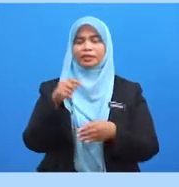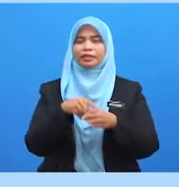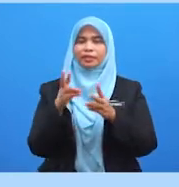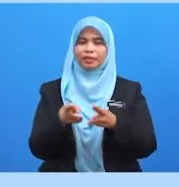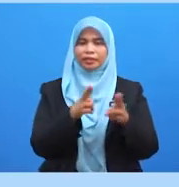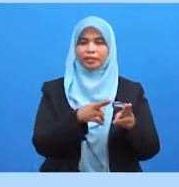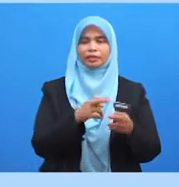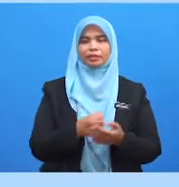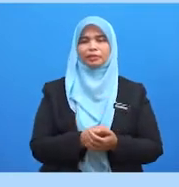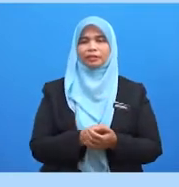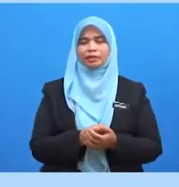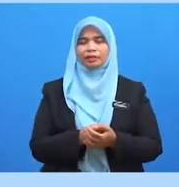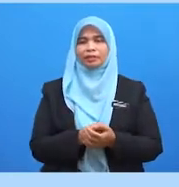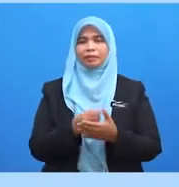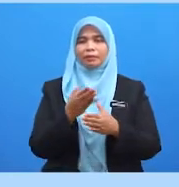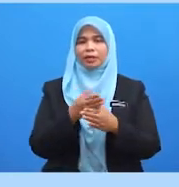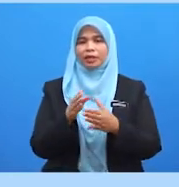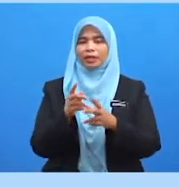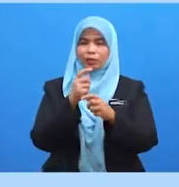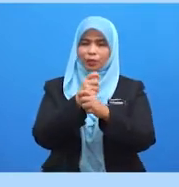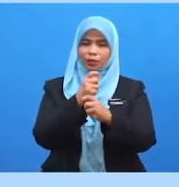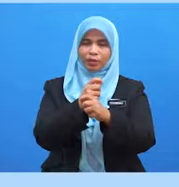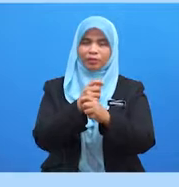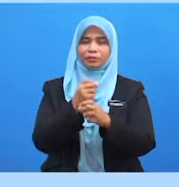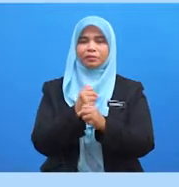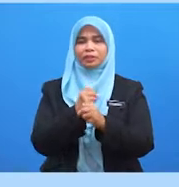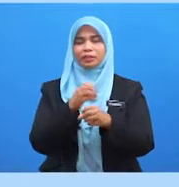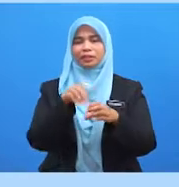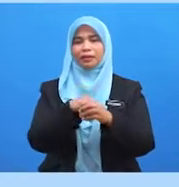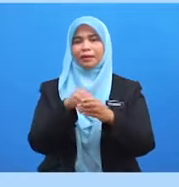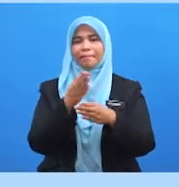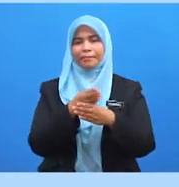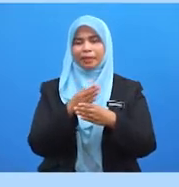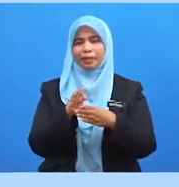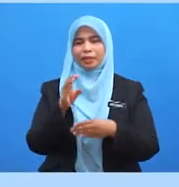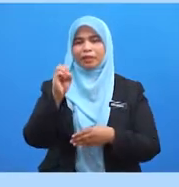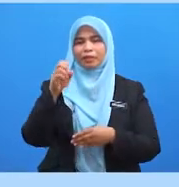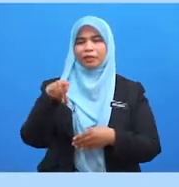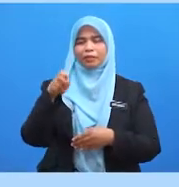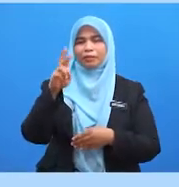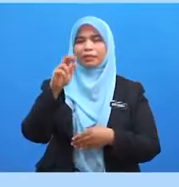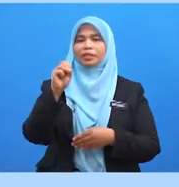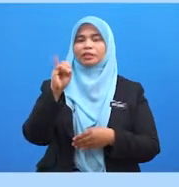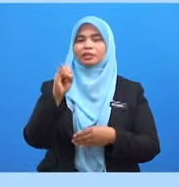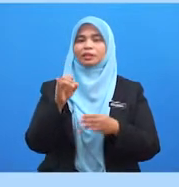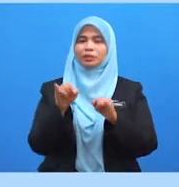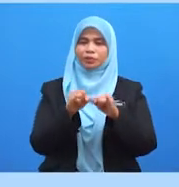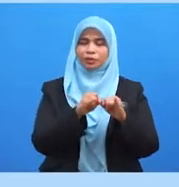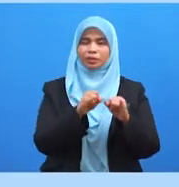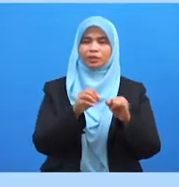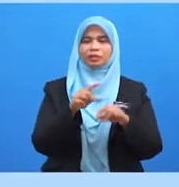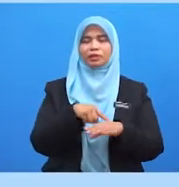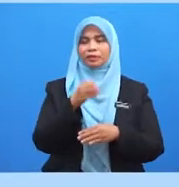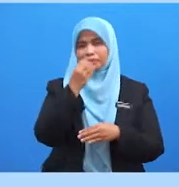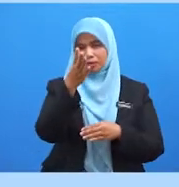dirancang. Spesifikasi tugas pekerja dalam bahagian operasi juga perlu dinyatakan di